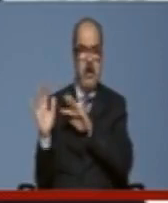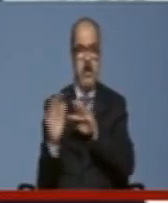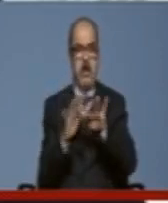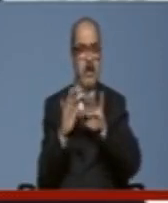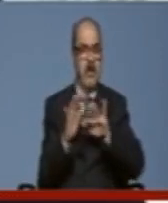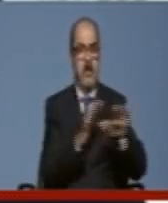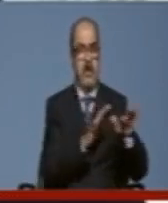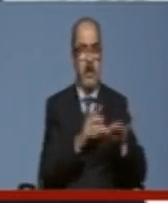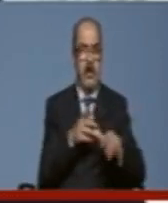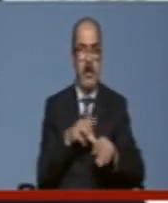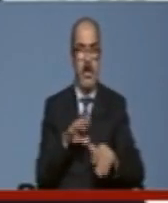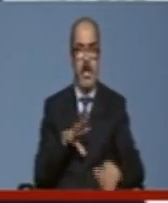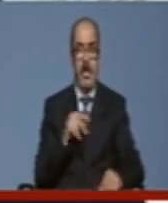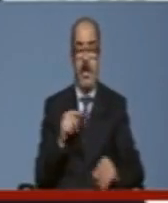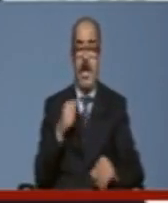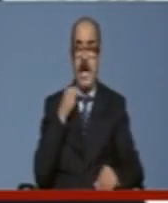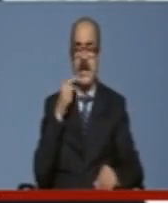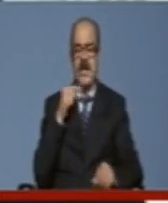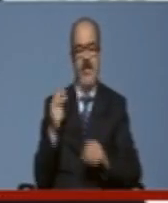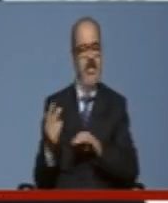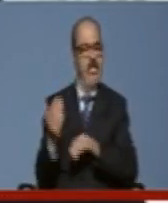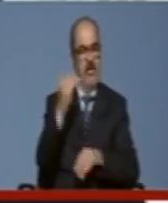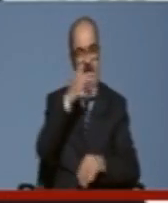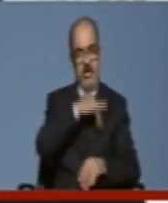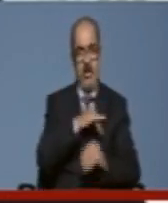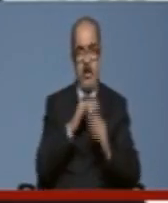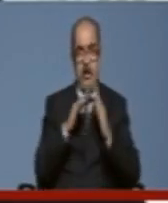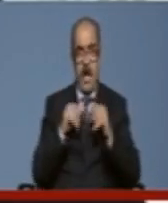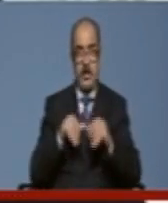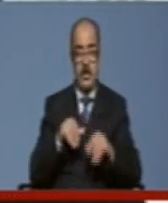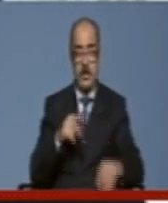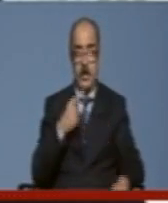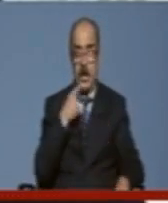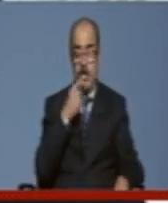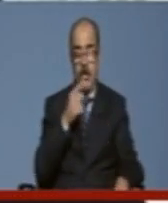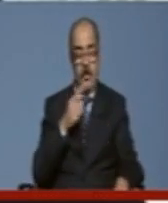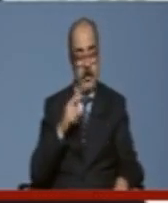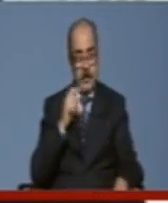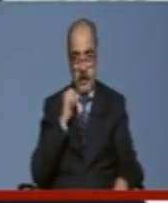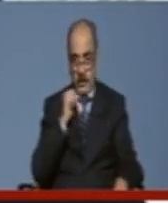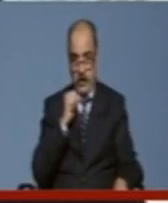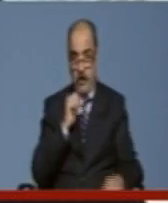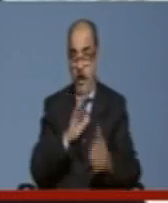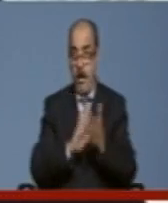أو الخروج من القطاع في اتجاه الأراضي المصرية أمر شديد الخطورة،